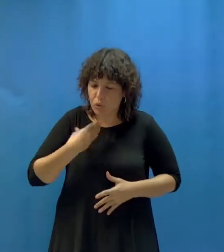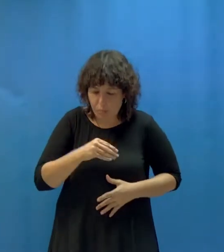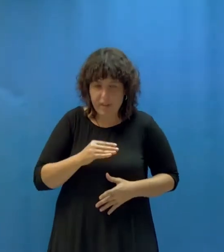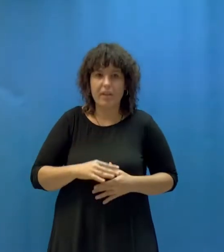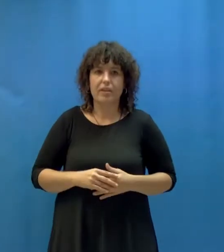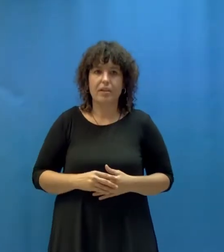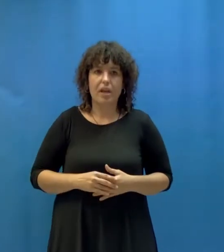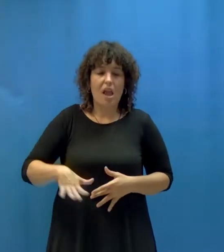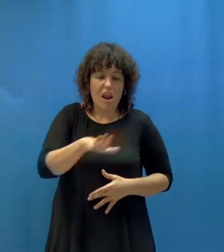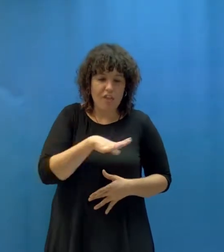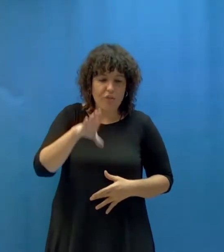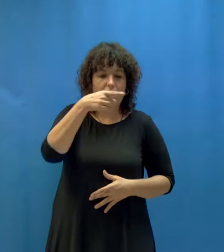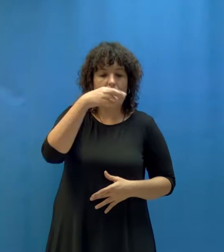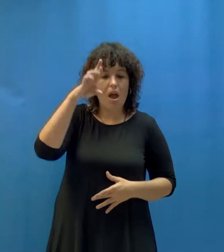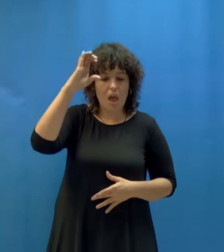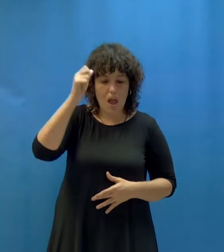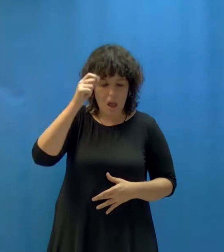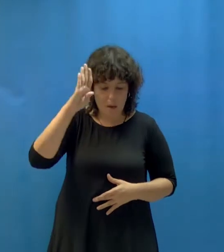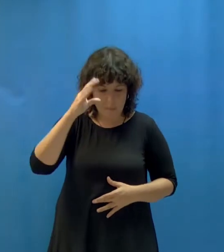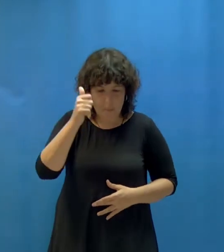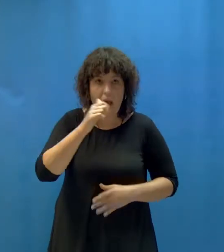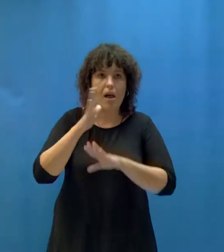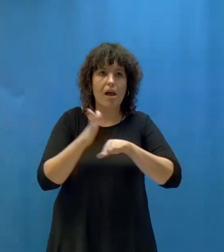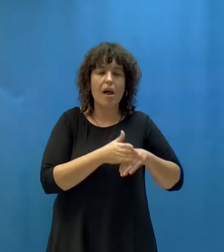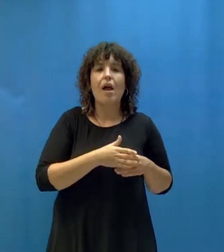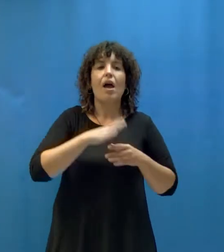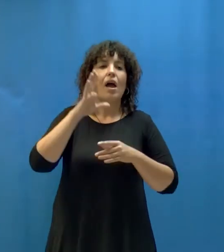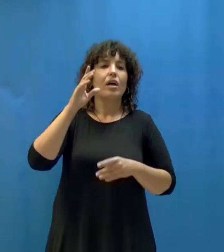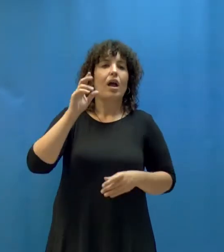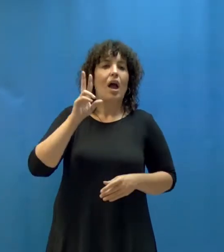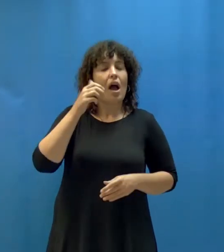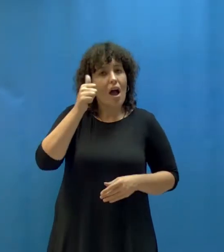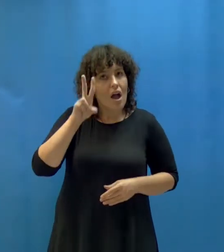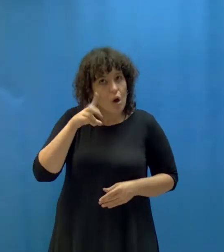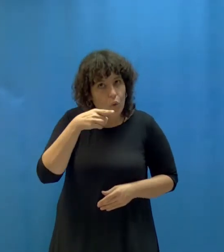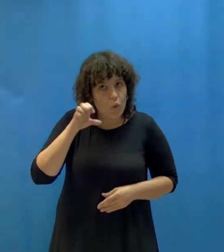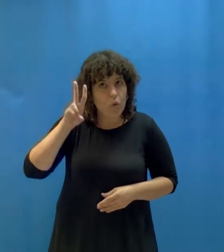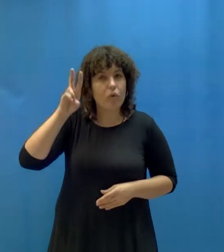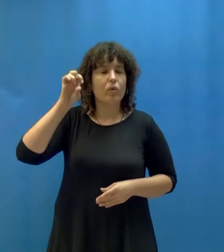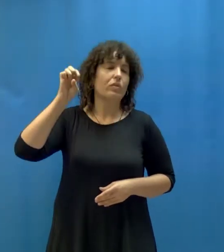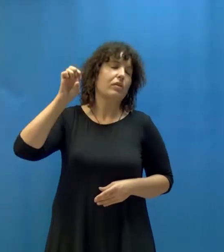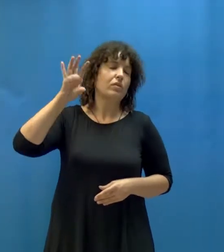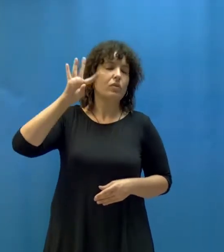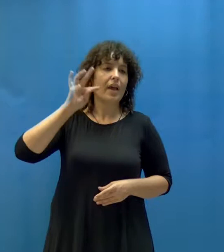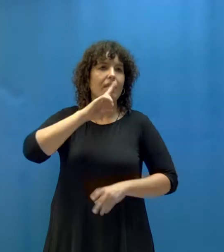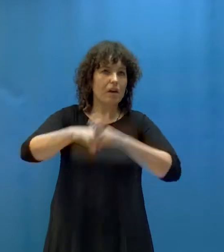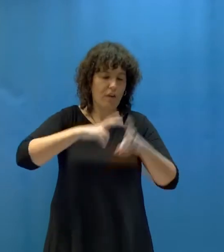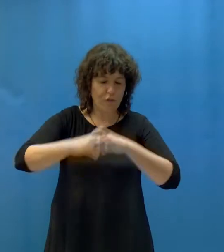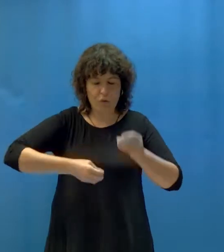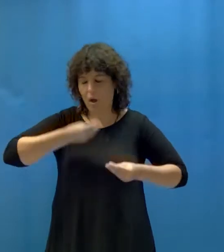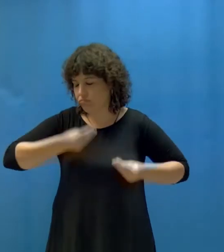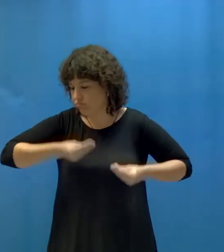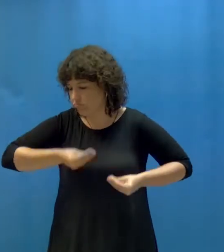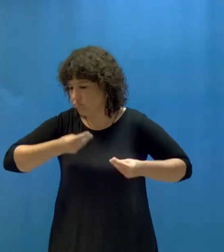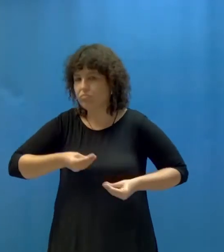vestidor de Grapa, en quart el canvi de la xespa de Gaietà Huguet i de Javier Marquina, així com la reforma d'aquest últim a nivell de vestidors, en cinquè el